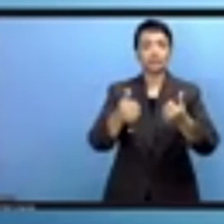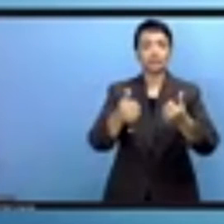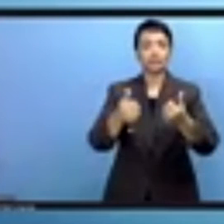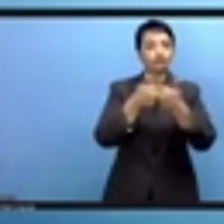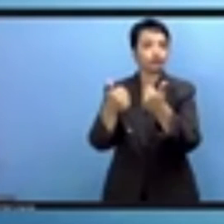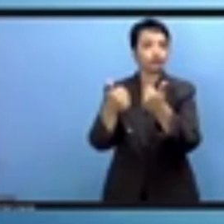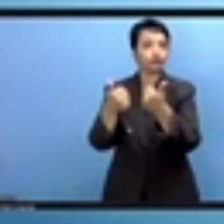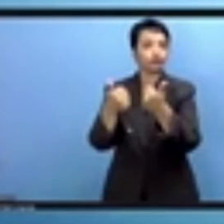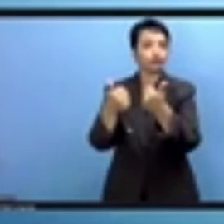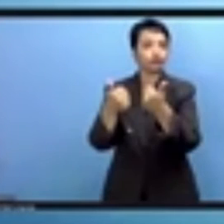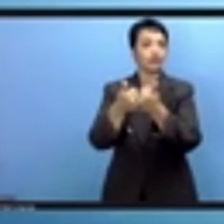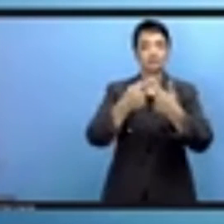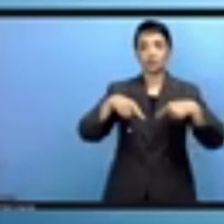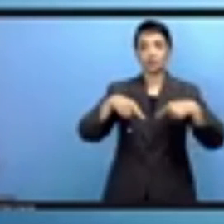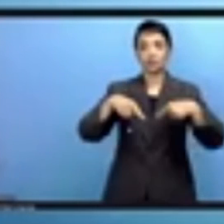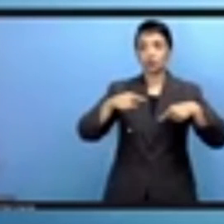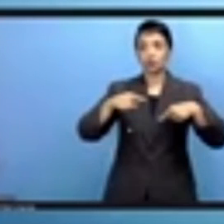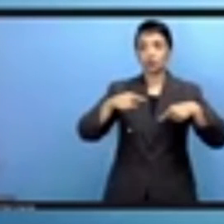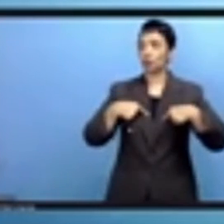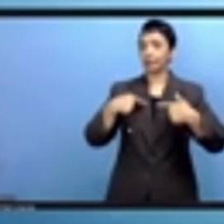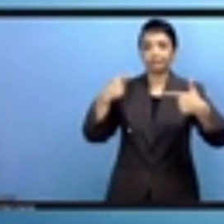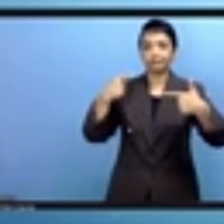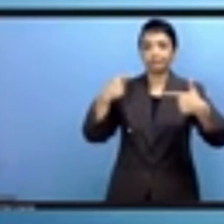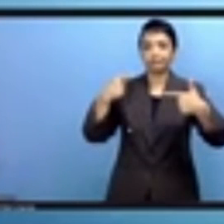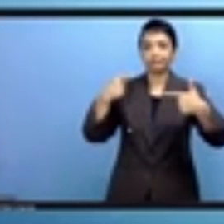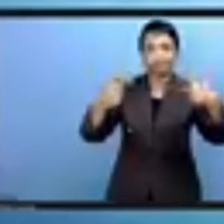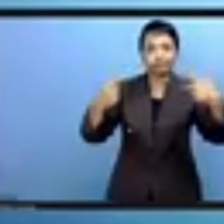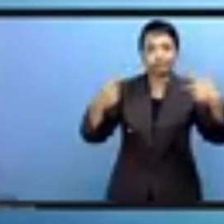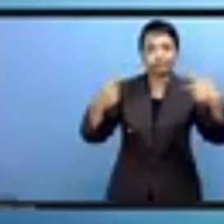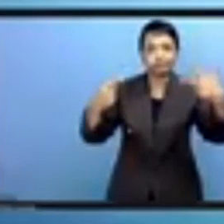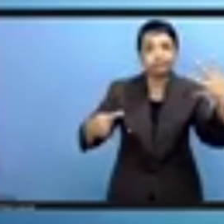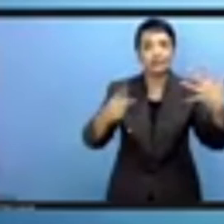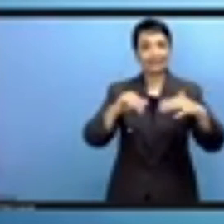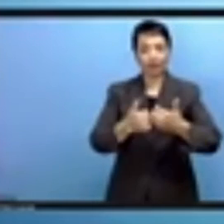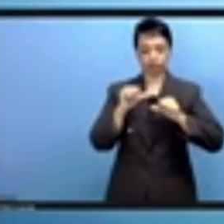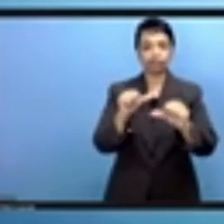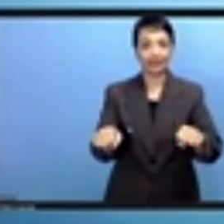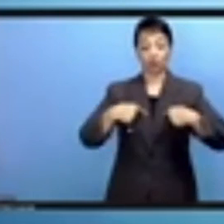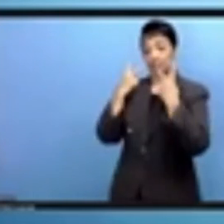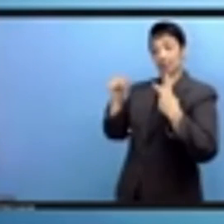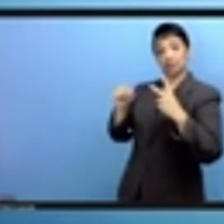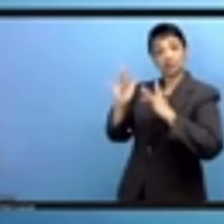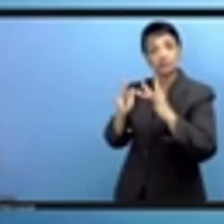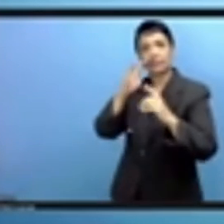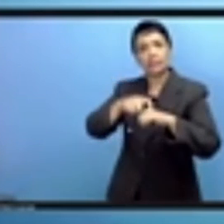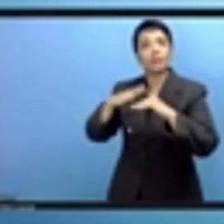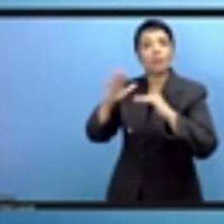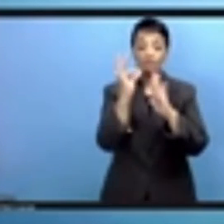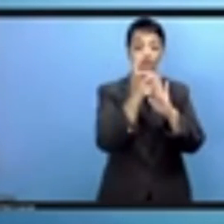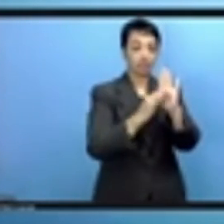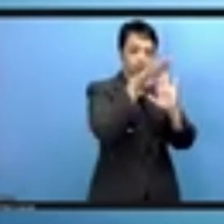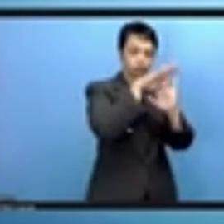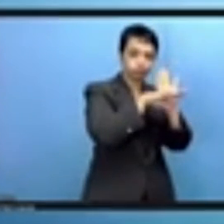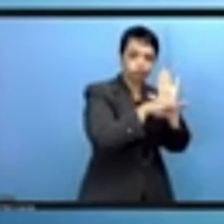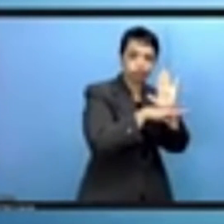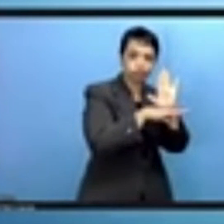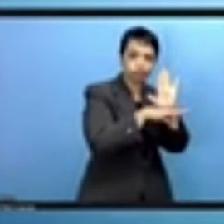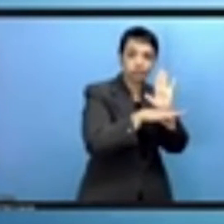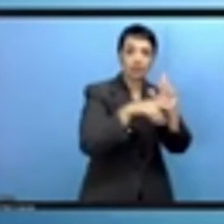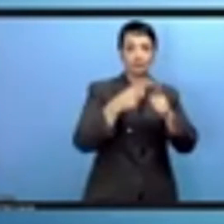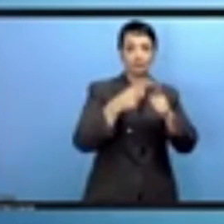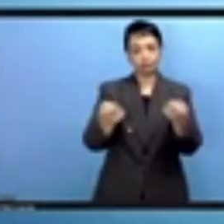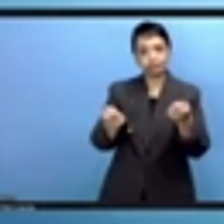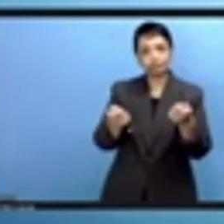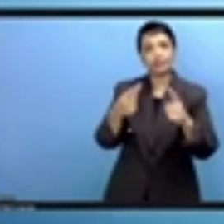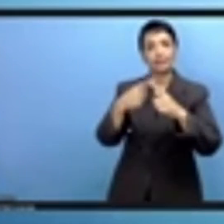作为一个大陆，互联网有黑暗的一面，我们需要有明智的政